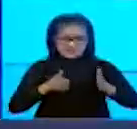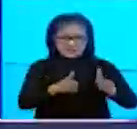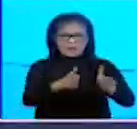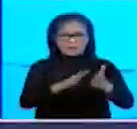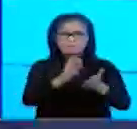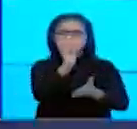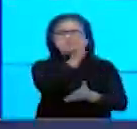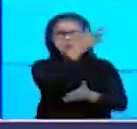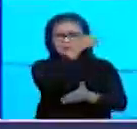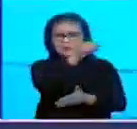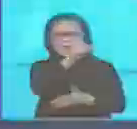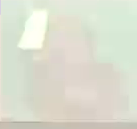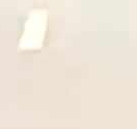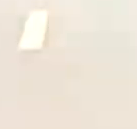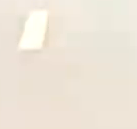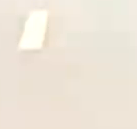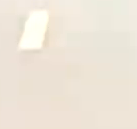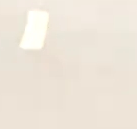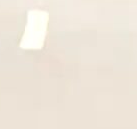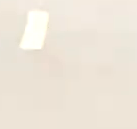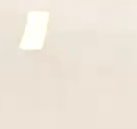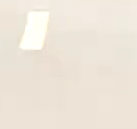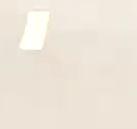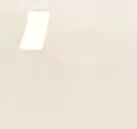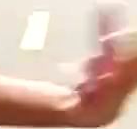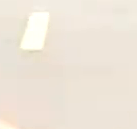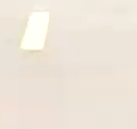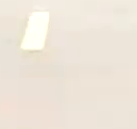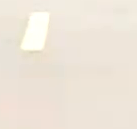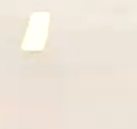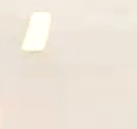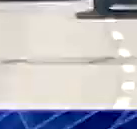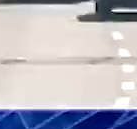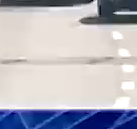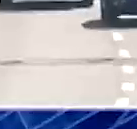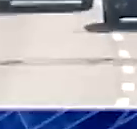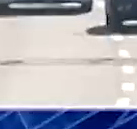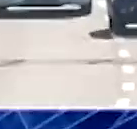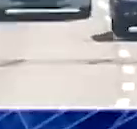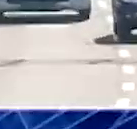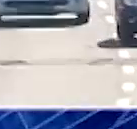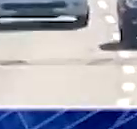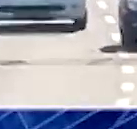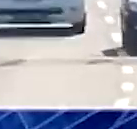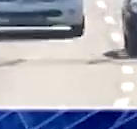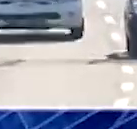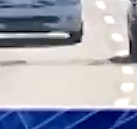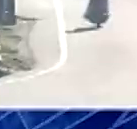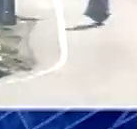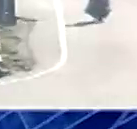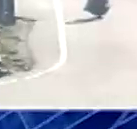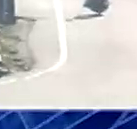mana kita bisa lihat sangat kosong dan sangat landai, begitu pula dari arah Puncak menuju ke Jakarta. Dan kelancaran ini juga terlihat